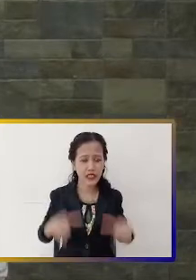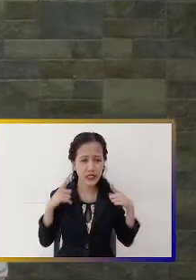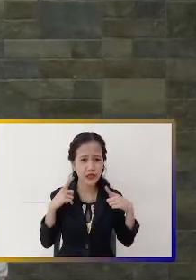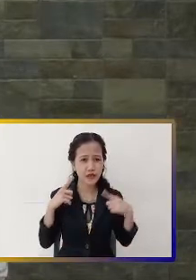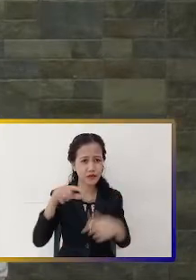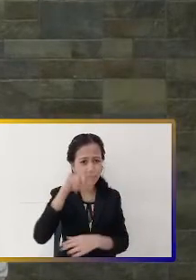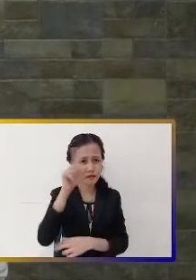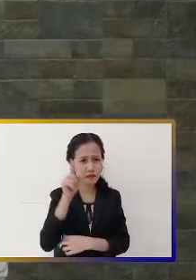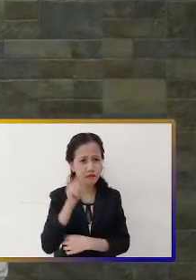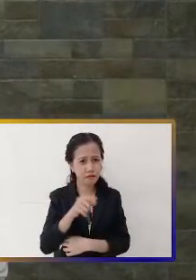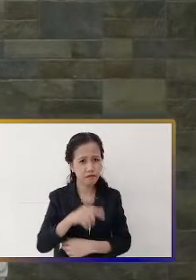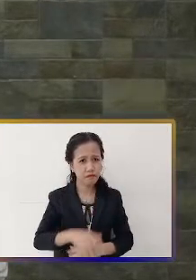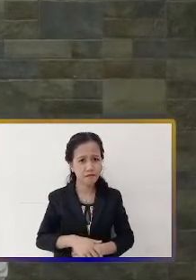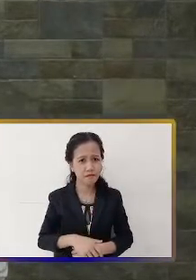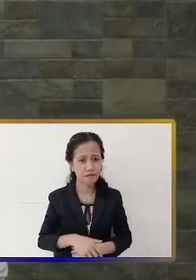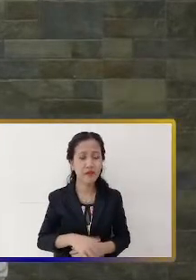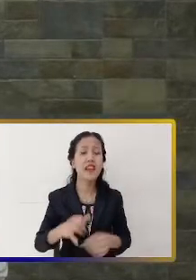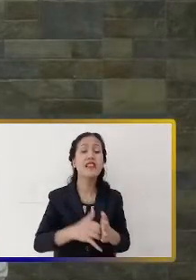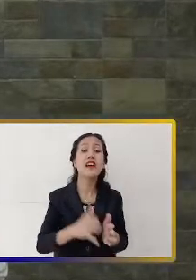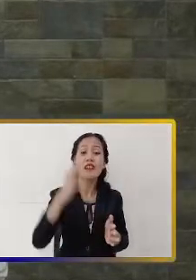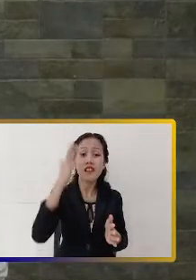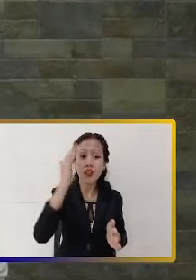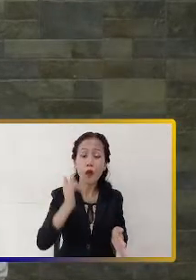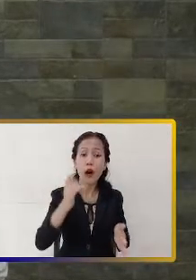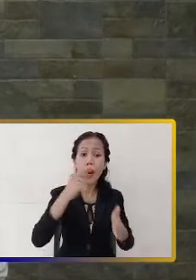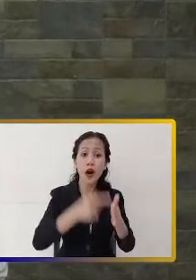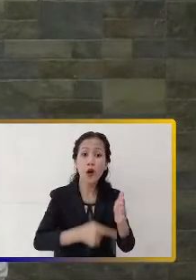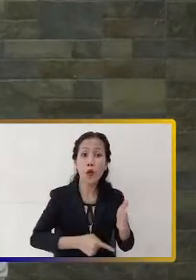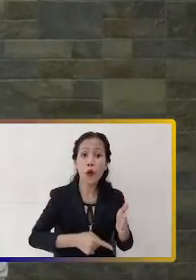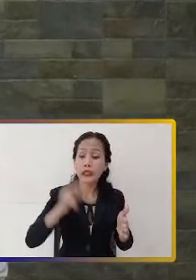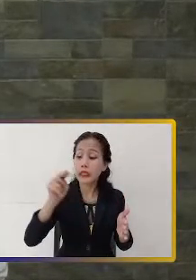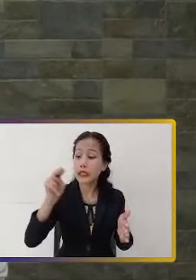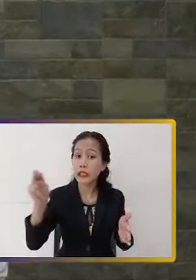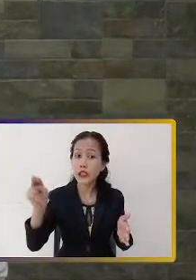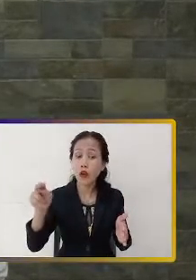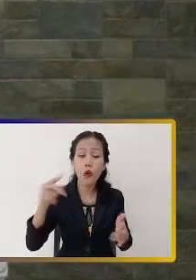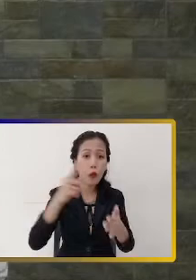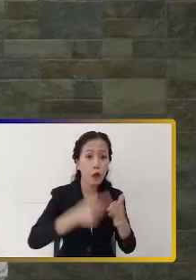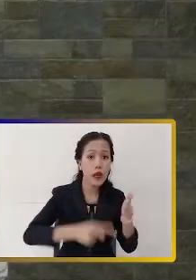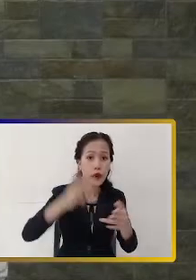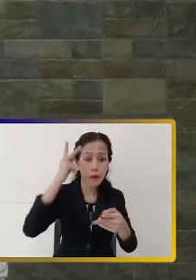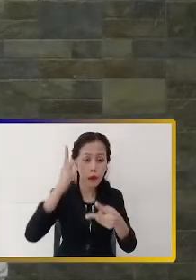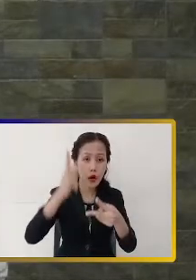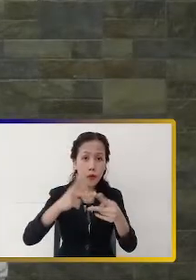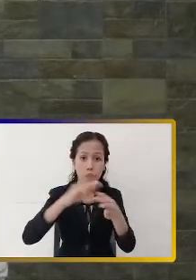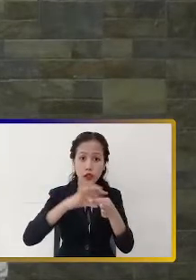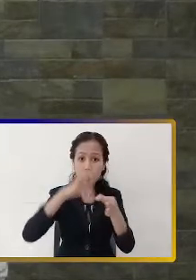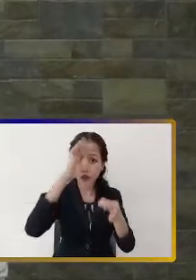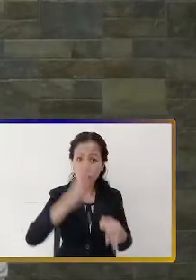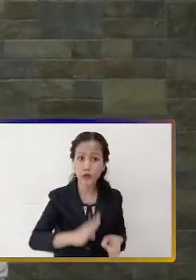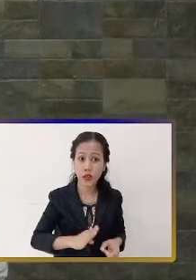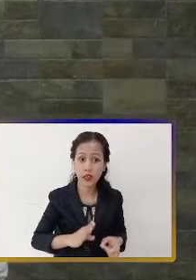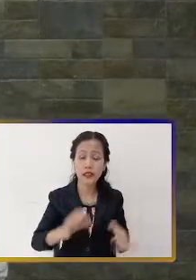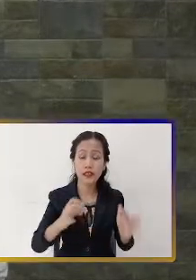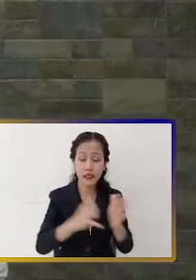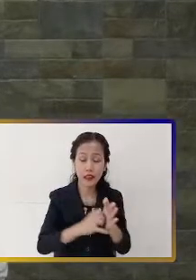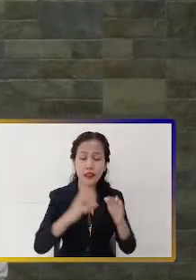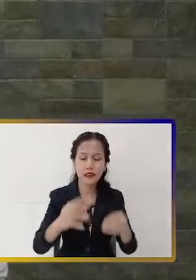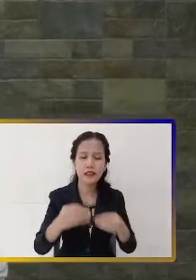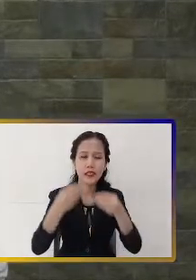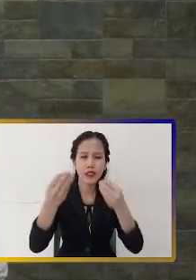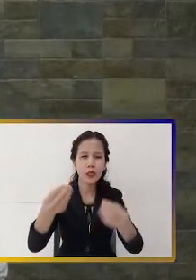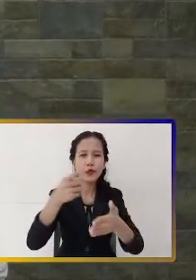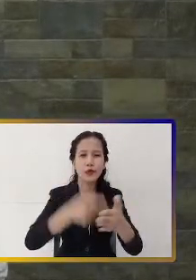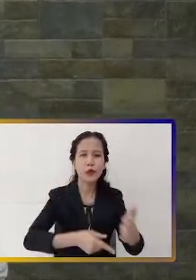Kaya kapatid, kung ano ang kailangan ng purpose ng Panginoon sa buhay mong ito, doon ibibigay ng Panginoon kung anong kailangan